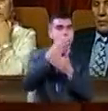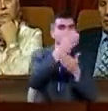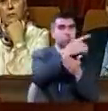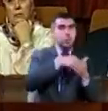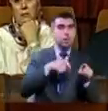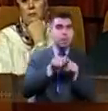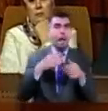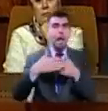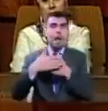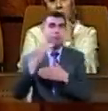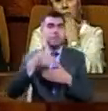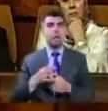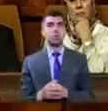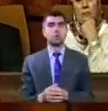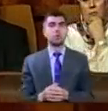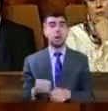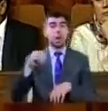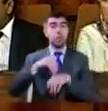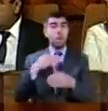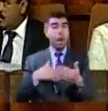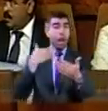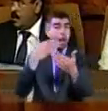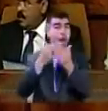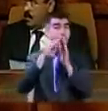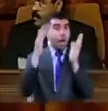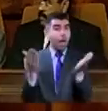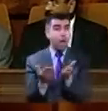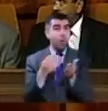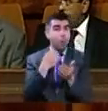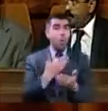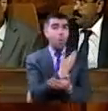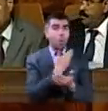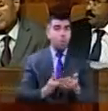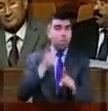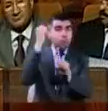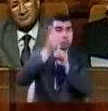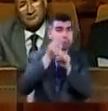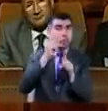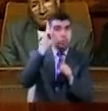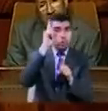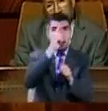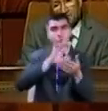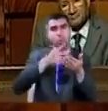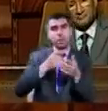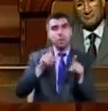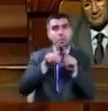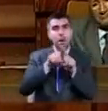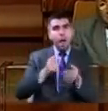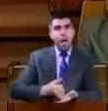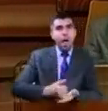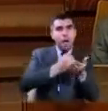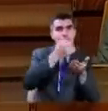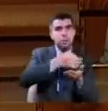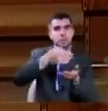الجهات والأقاليم التي ينحدرون منها. وفي الختام لا بد من التأكيد على أن الحكومة ستبذل مجهودات إضافية ونوعية في إطار